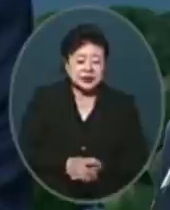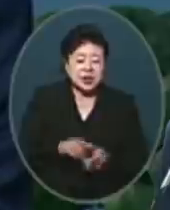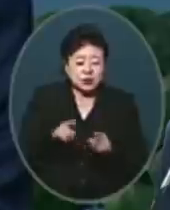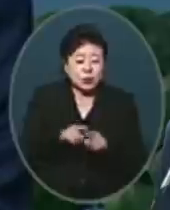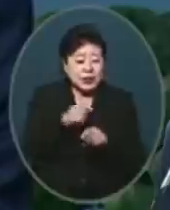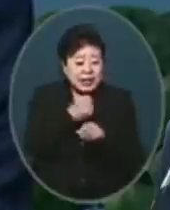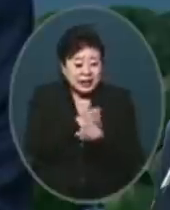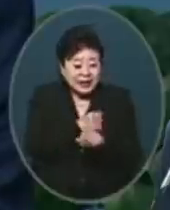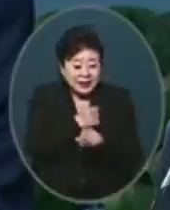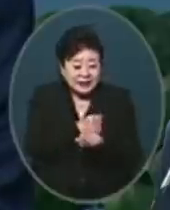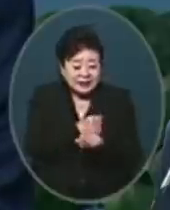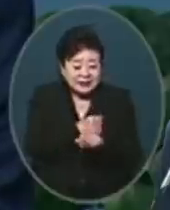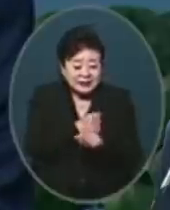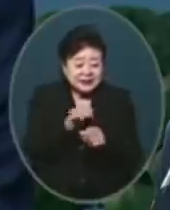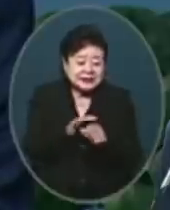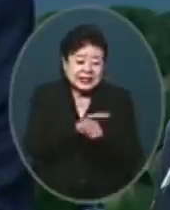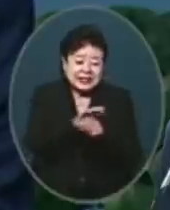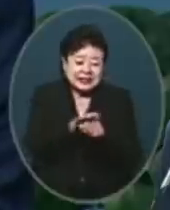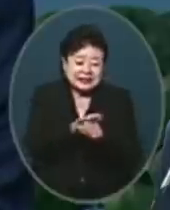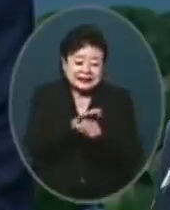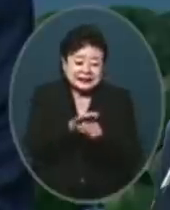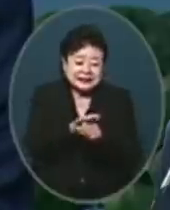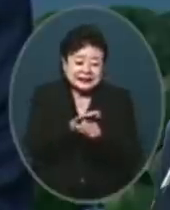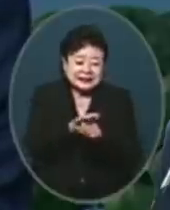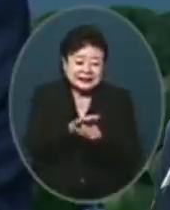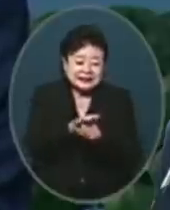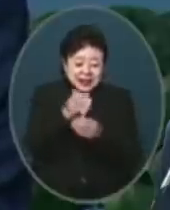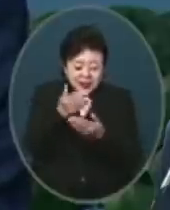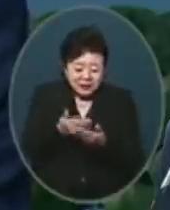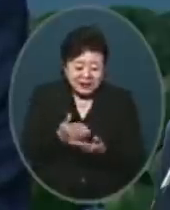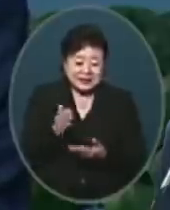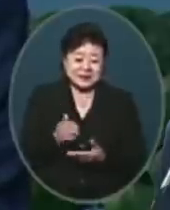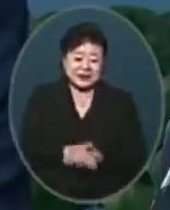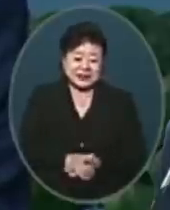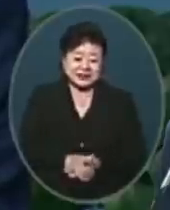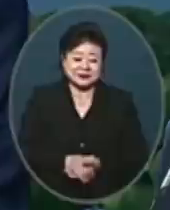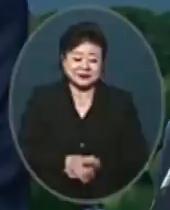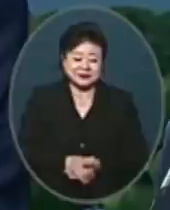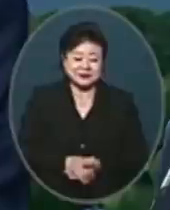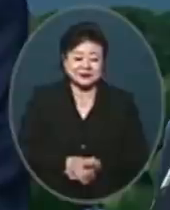동일하게 사랑을 받게 된 것입니다.